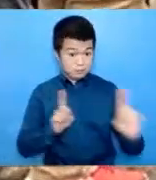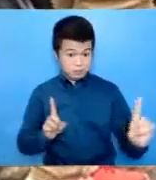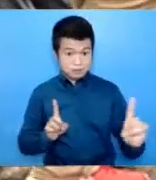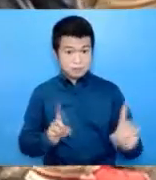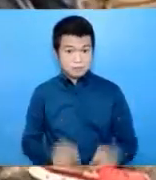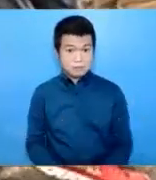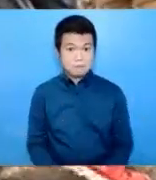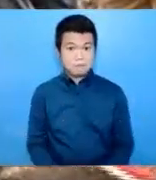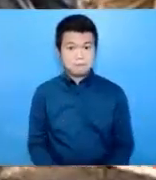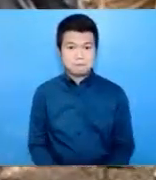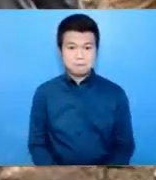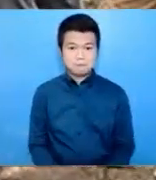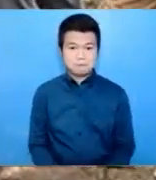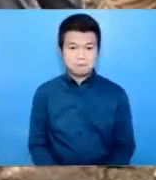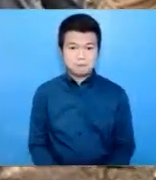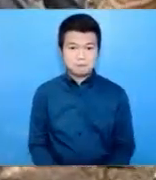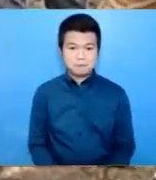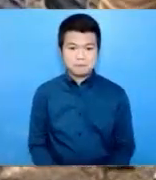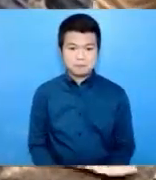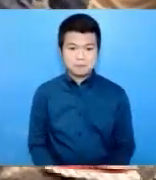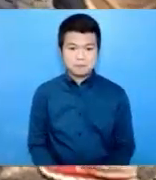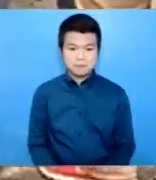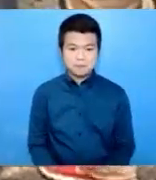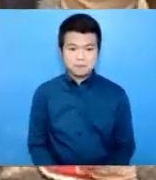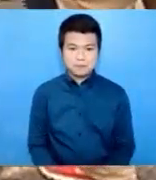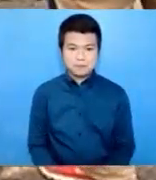pagkakulang. Pag-iwala ko rin po, magkumisa ng pagitan.